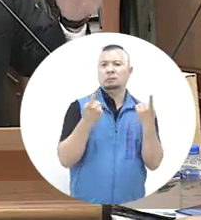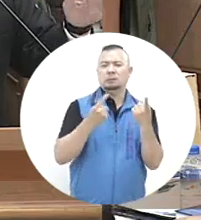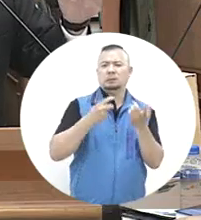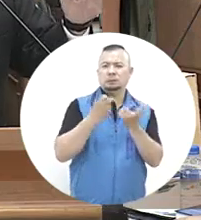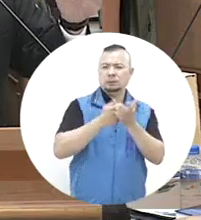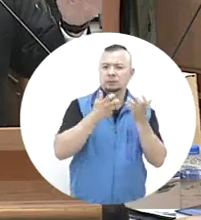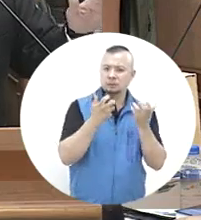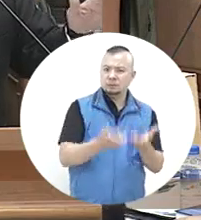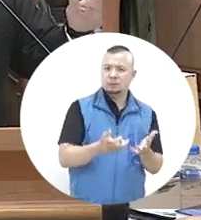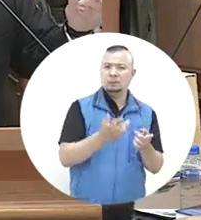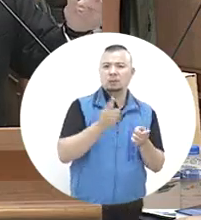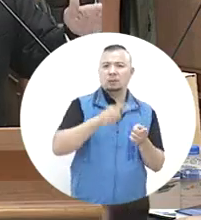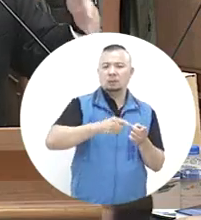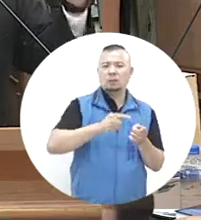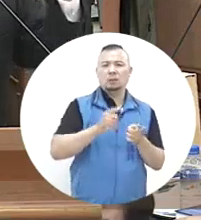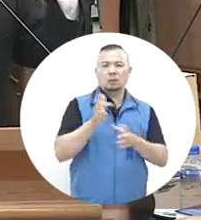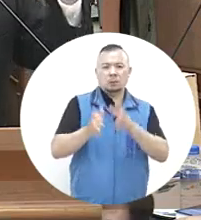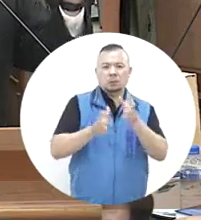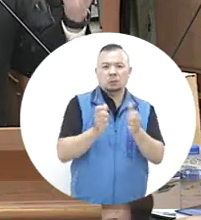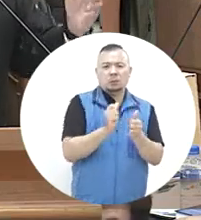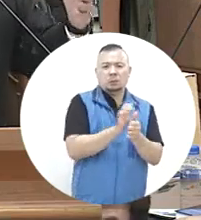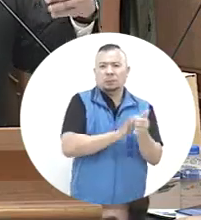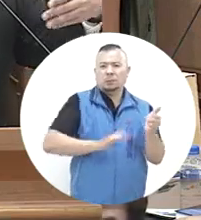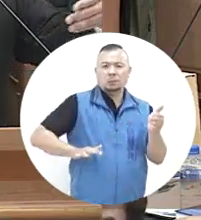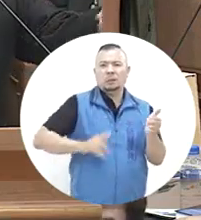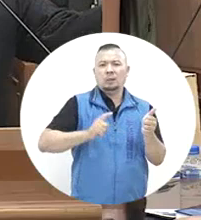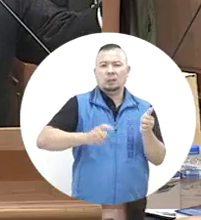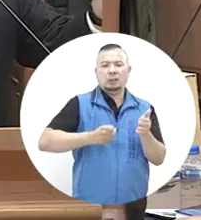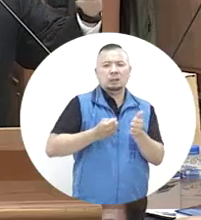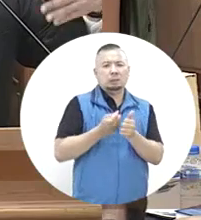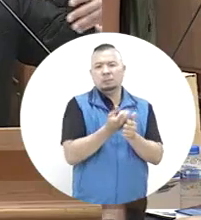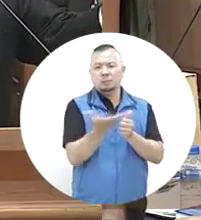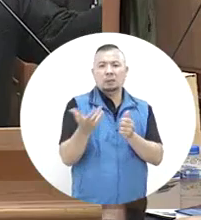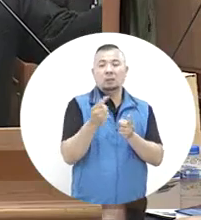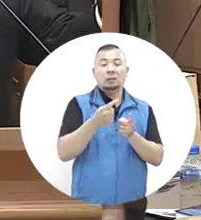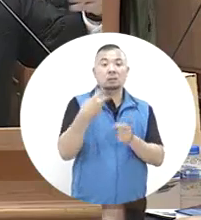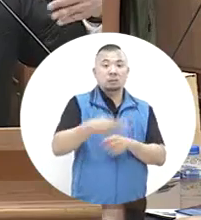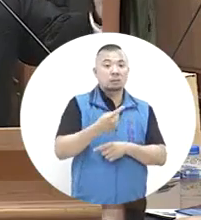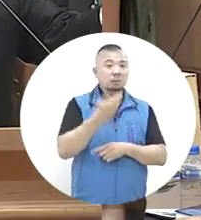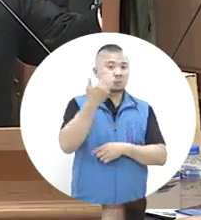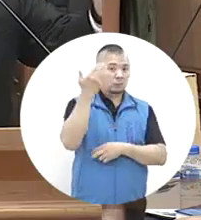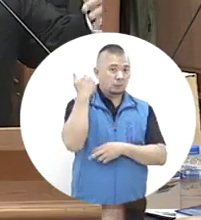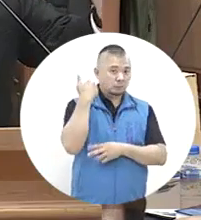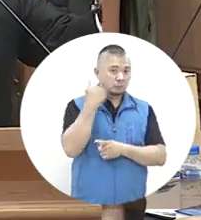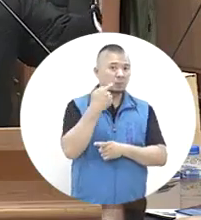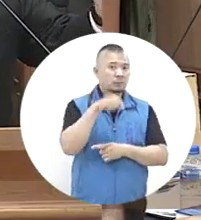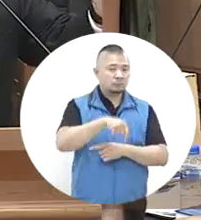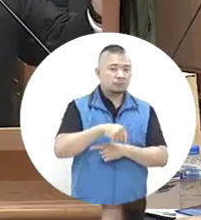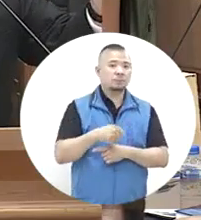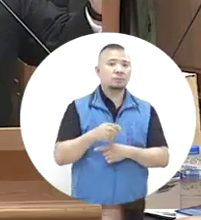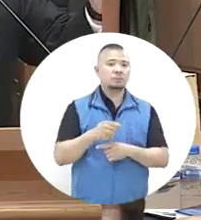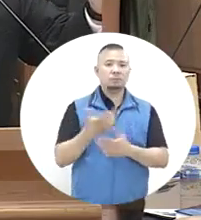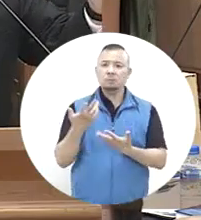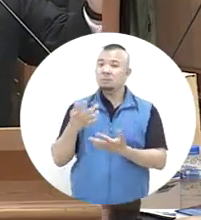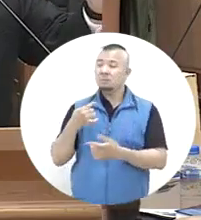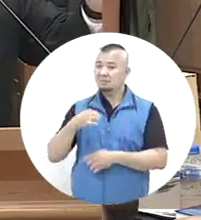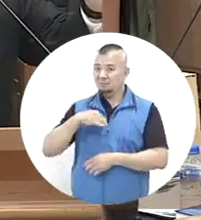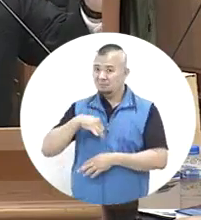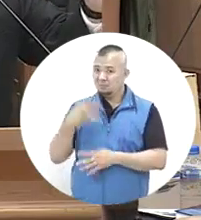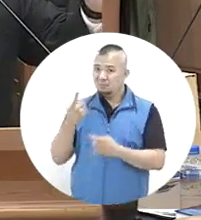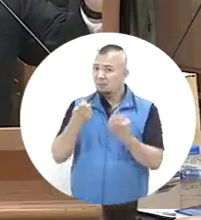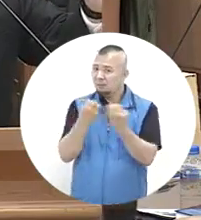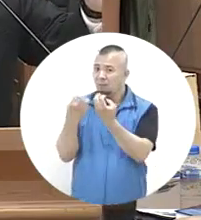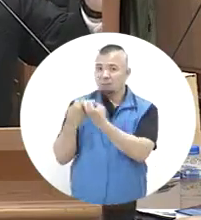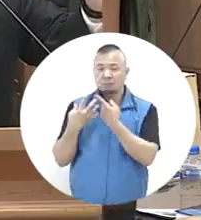这个河安的问题，包括以前的历史记忆的记忆里面的地质的变动。 大自然的灾害是你能够控制的吗？